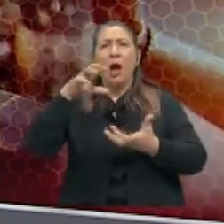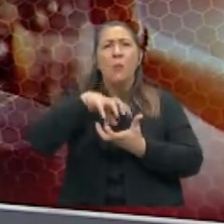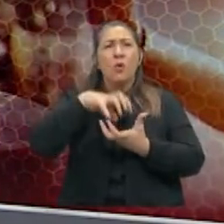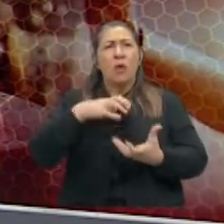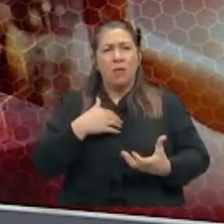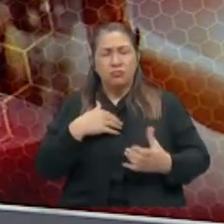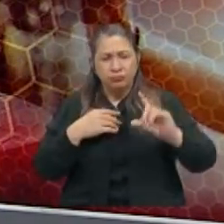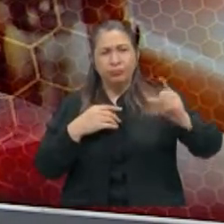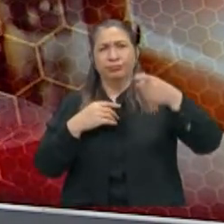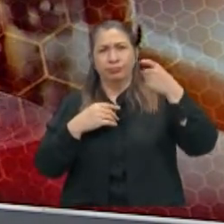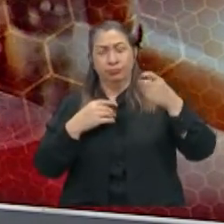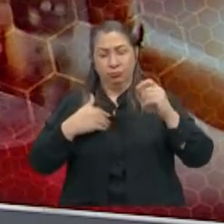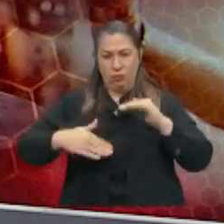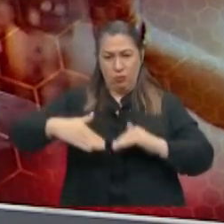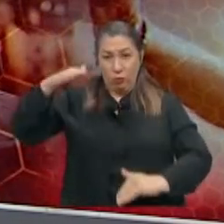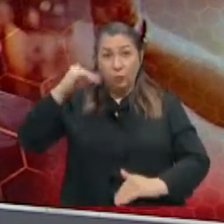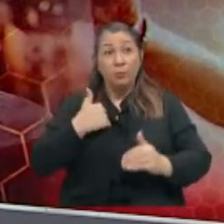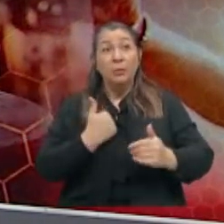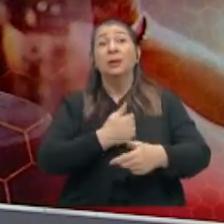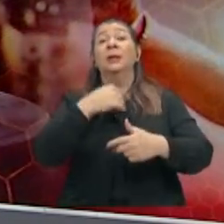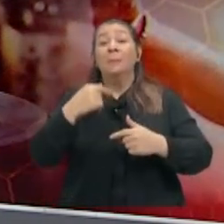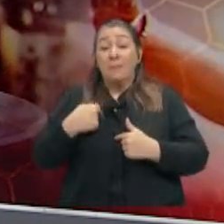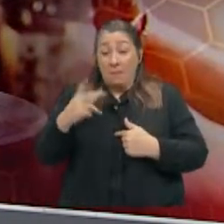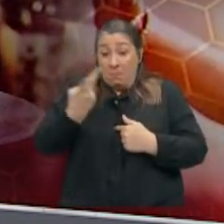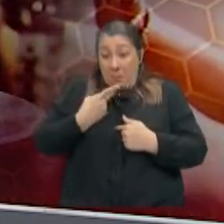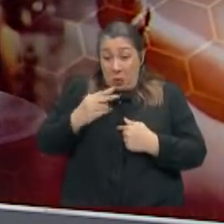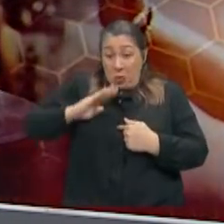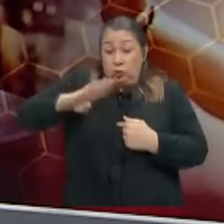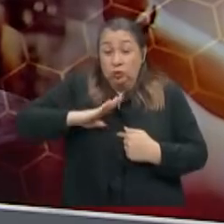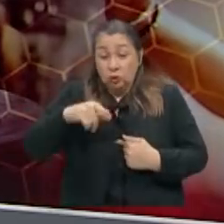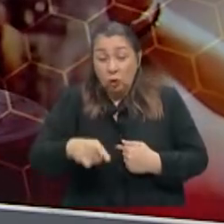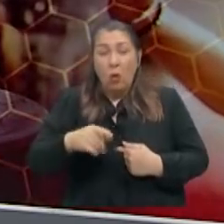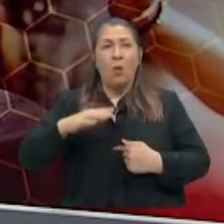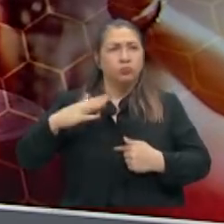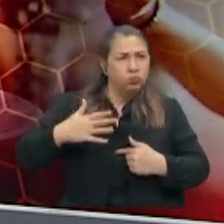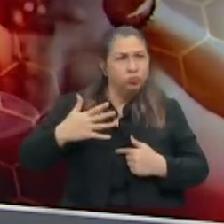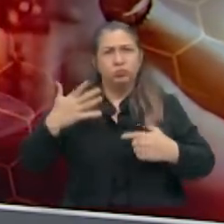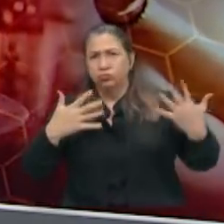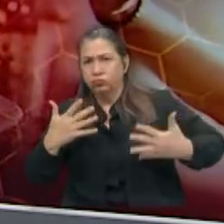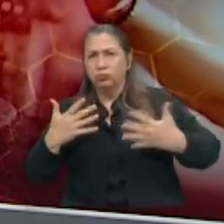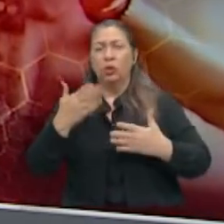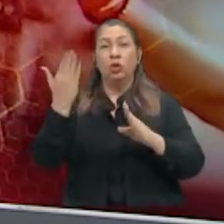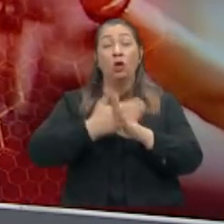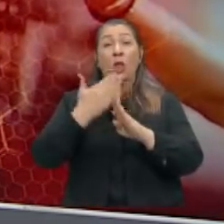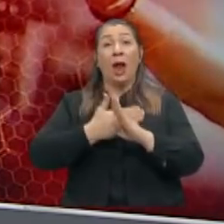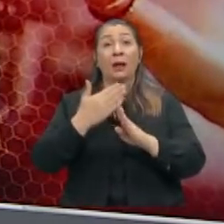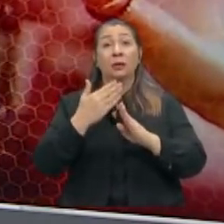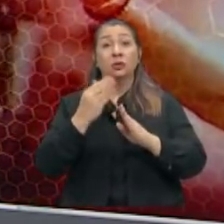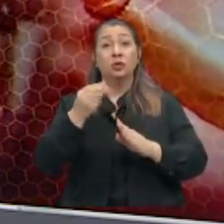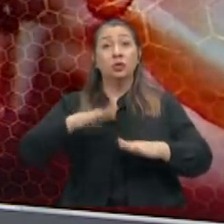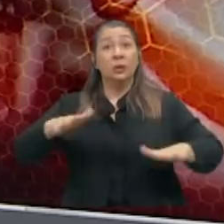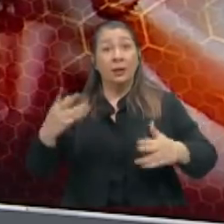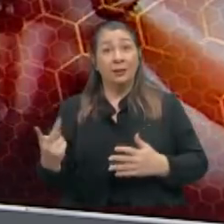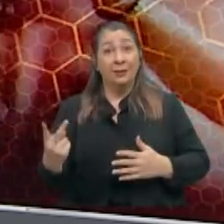hamburger ile büyüdü. Bizim çocuklarımızsa R&B ve döner kebap çocukları.